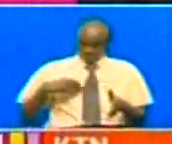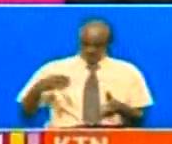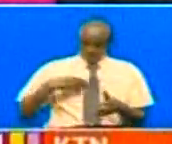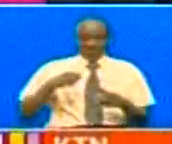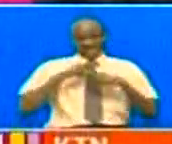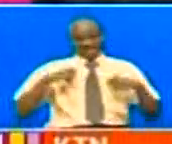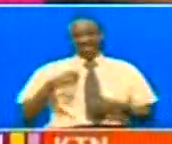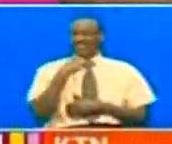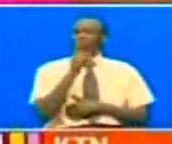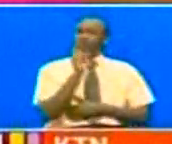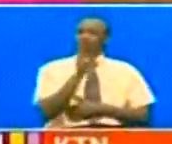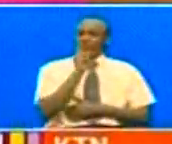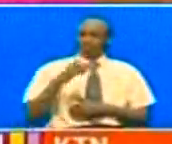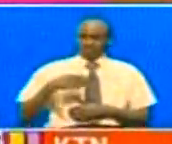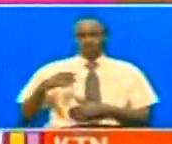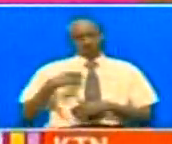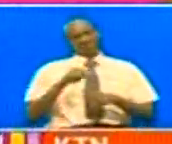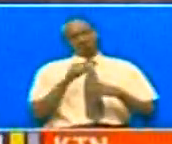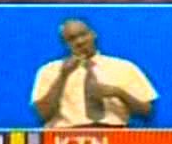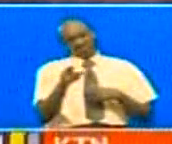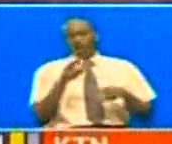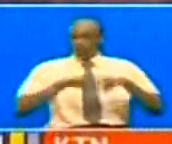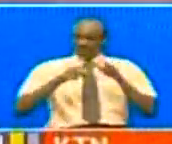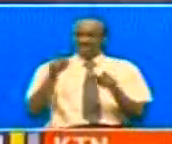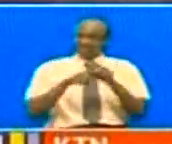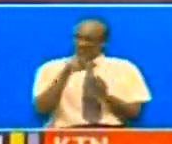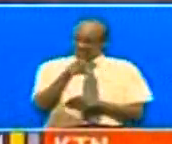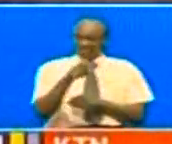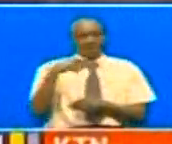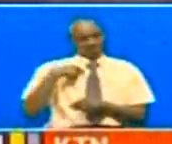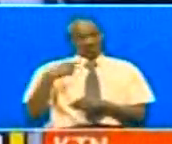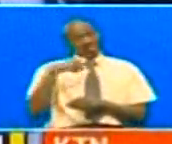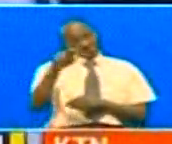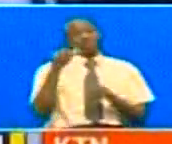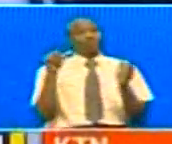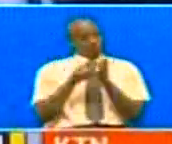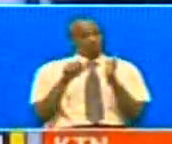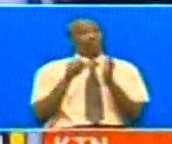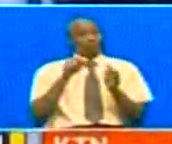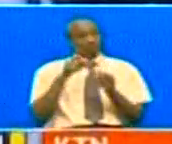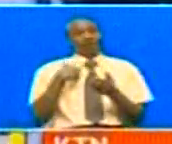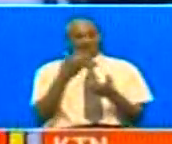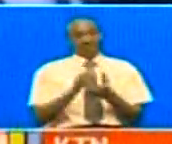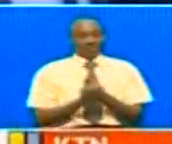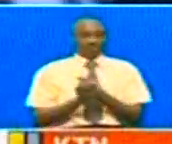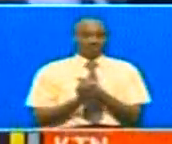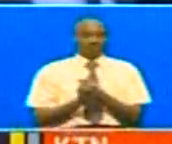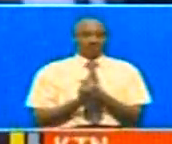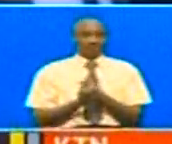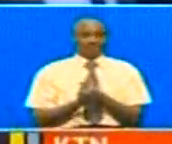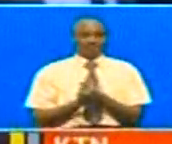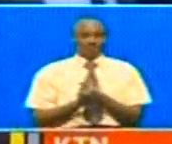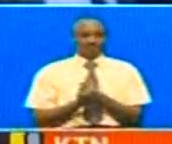raia wa Kichina nchini wenye mikahawa na walio na sera kama hizo kuwa watajipata pabaya. Agnes Penda, KTN Leo.